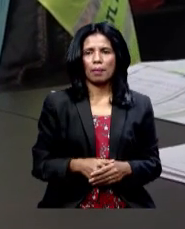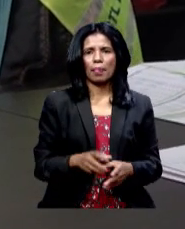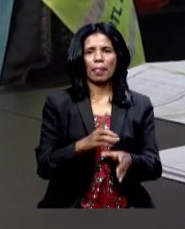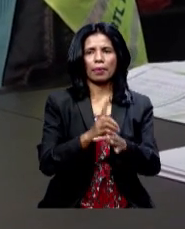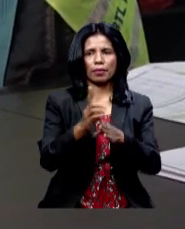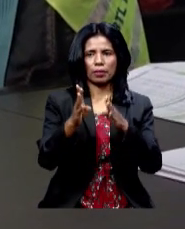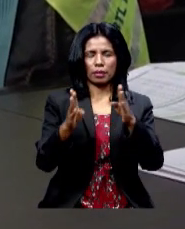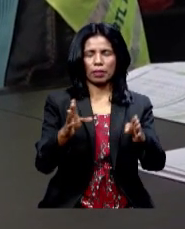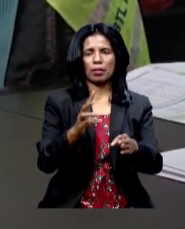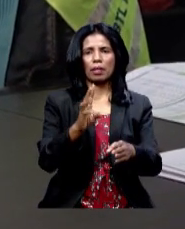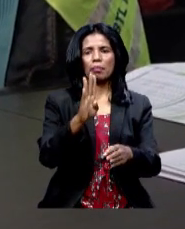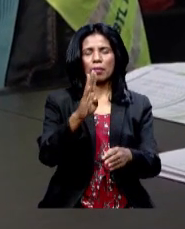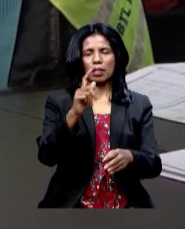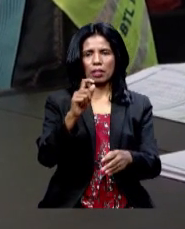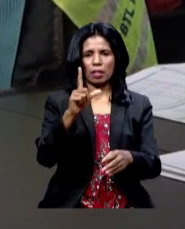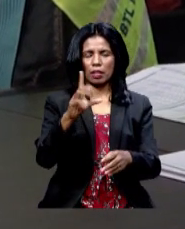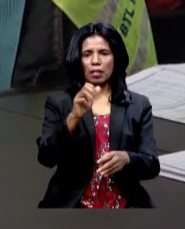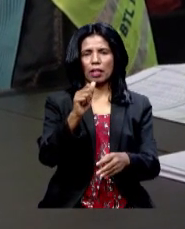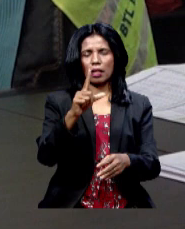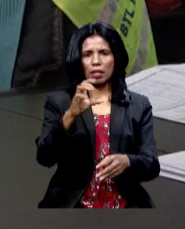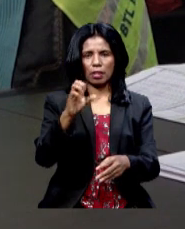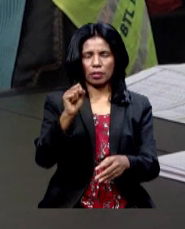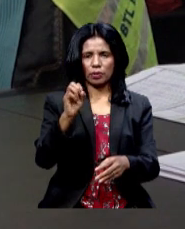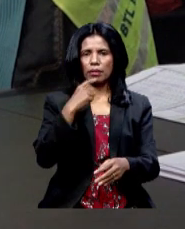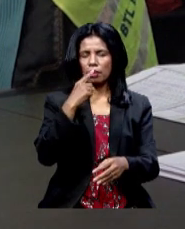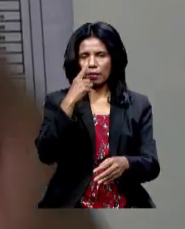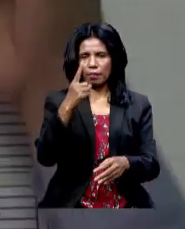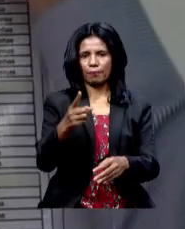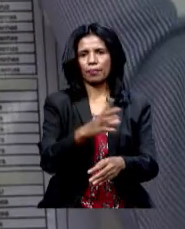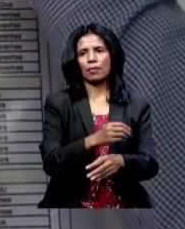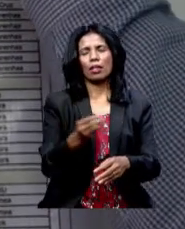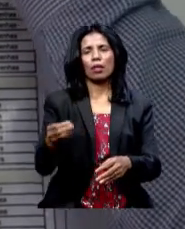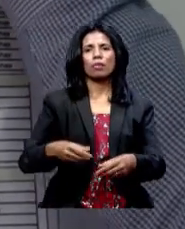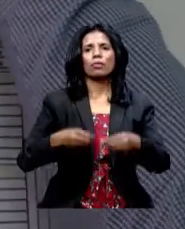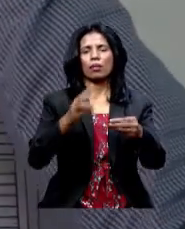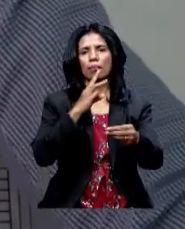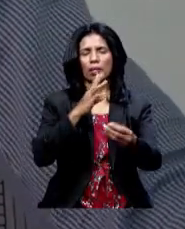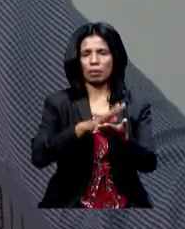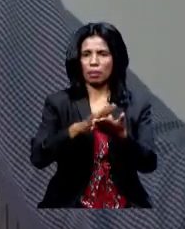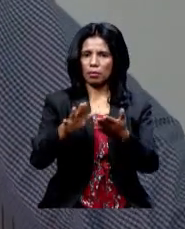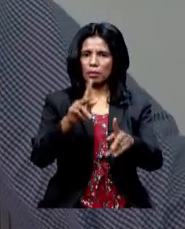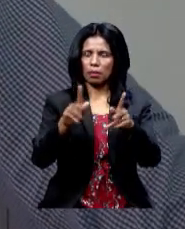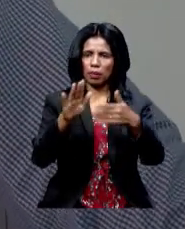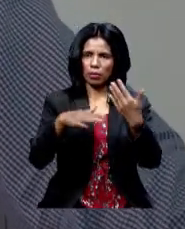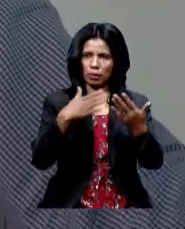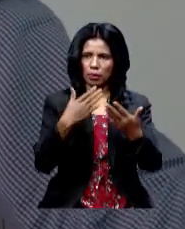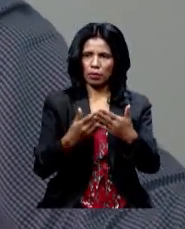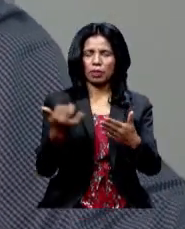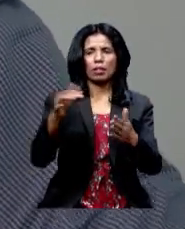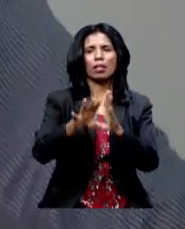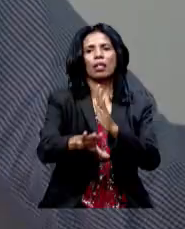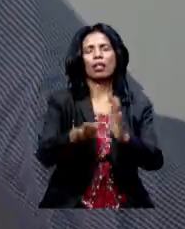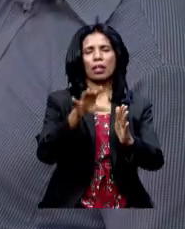no Manutenção BTLEP, Aleixo dos Santos, explica, durante ne fornecimento bemos ba comunidade Sira nebe retan